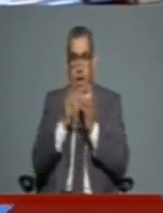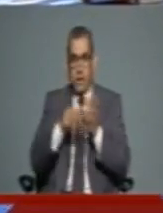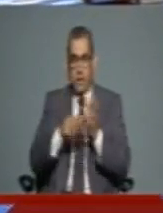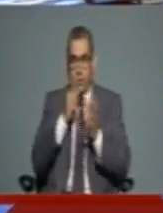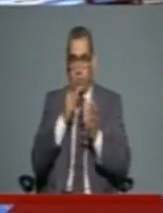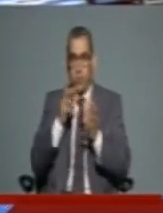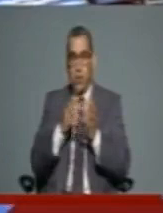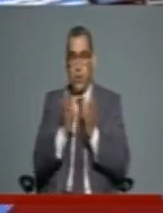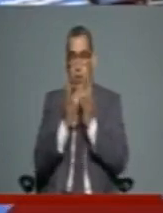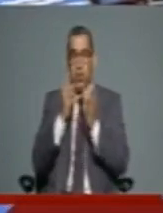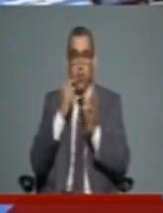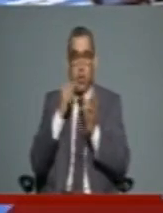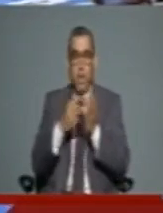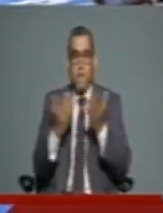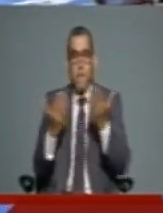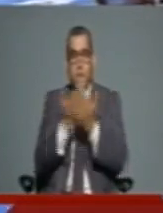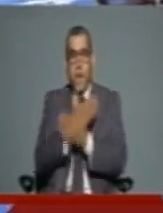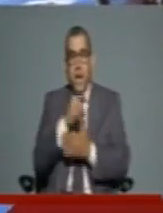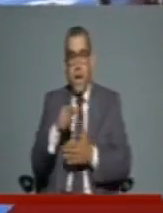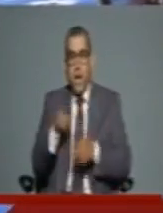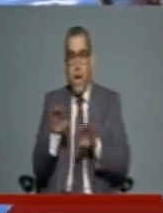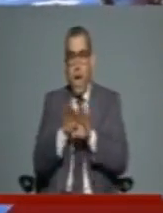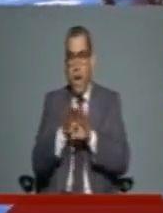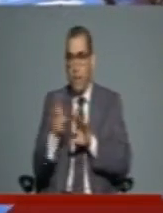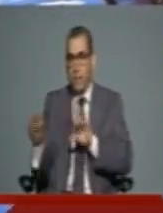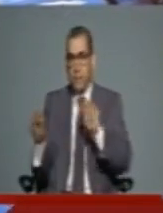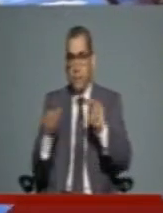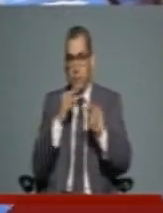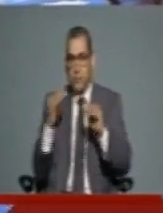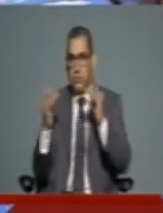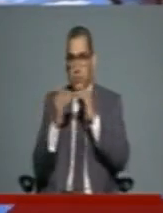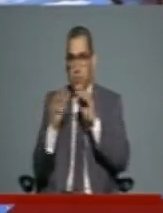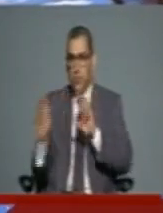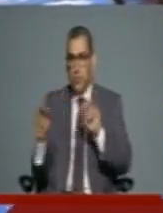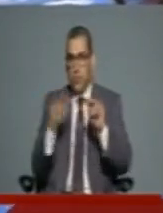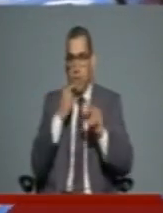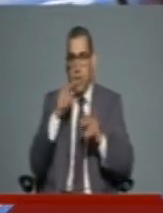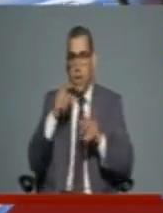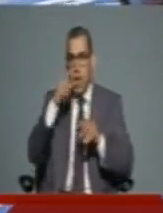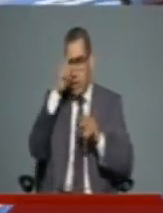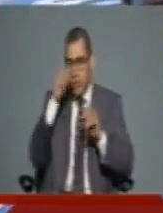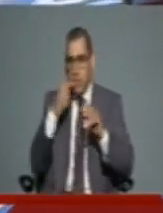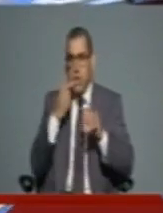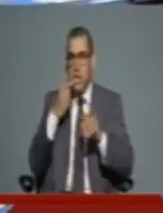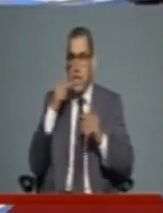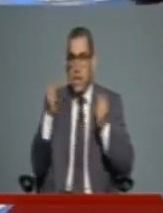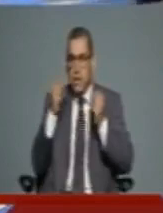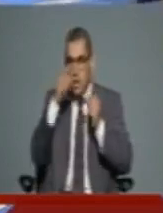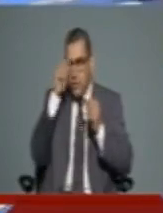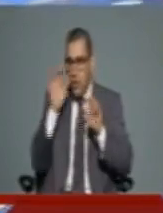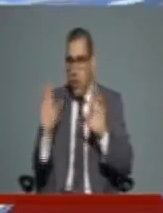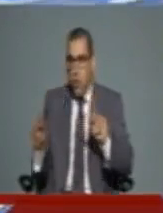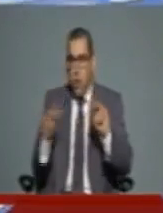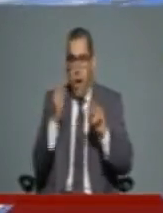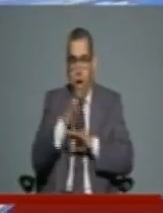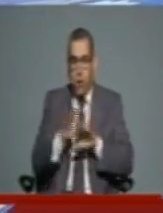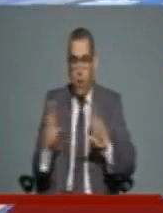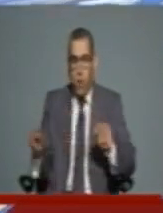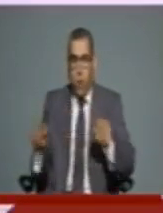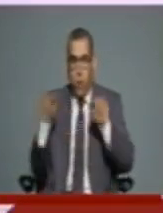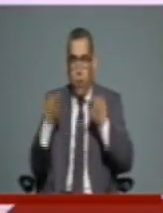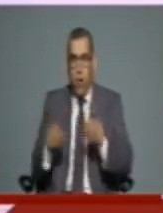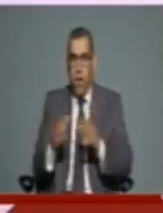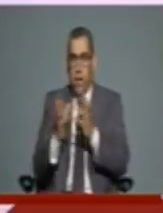والبنجر بيحل محل القمح، هو نفس الموسم ونفس الارض ونفس الحاجة، يا نزرع بنجر يا